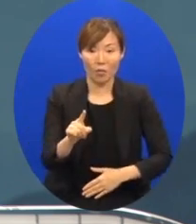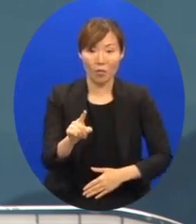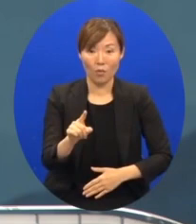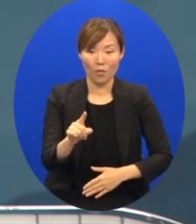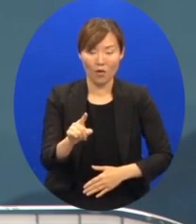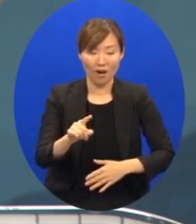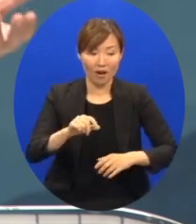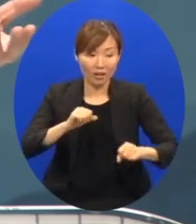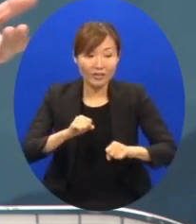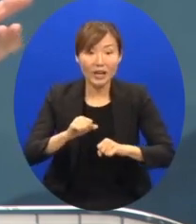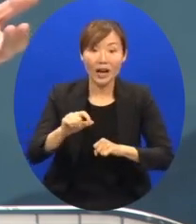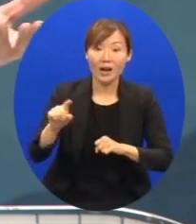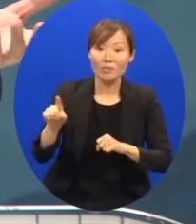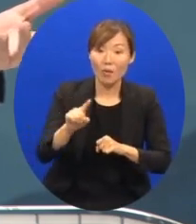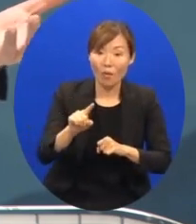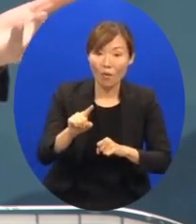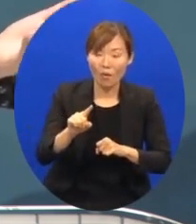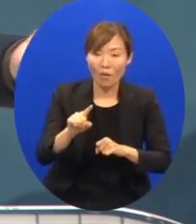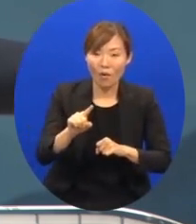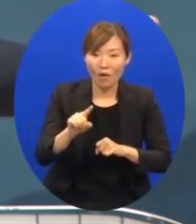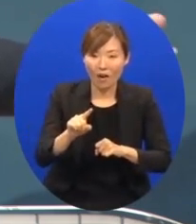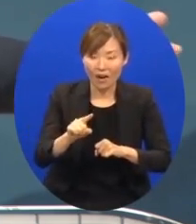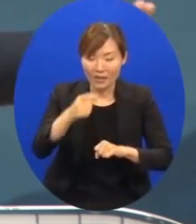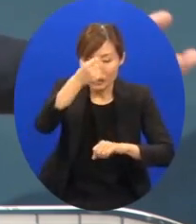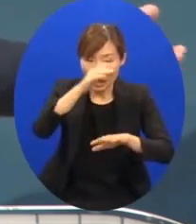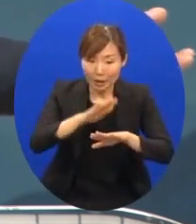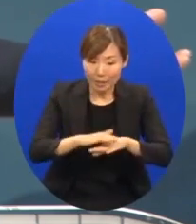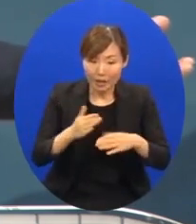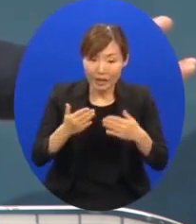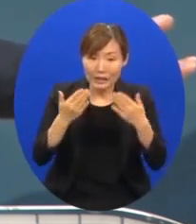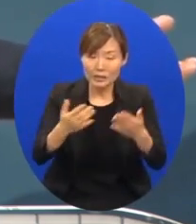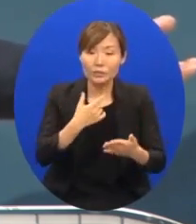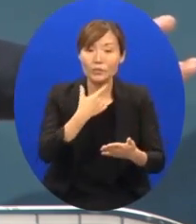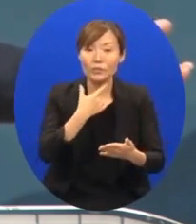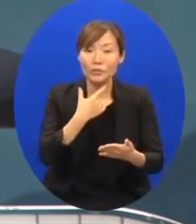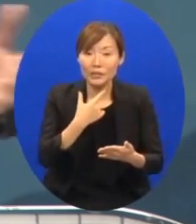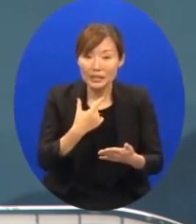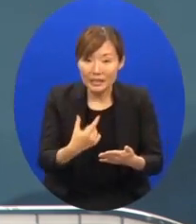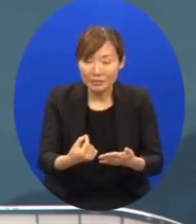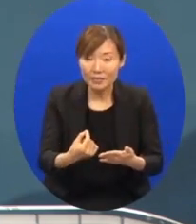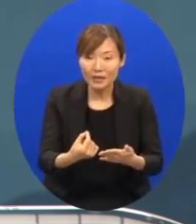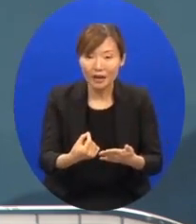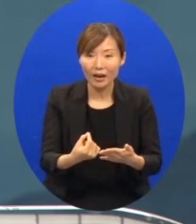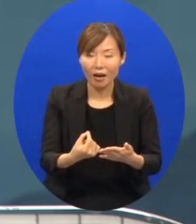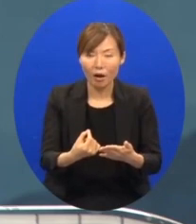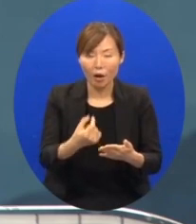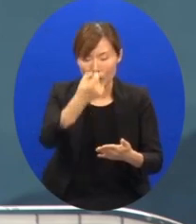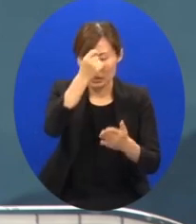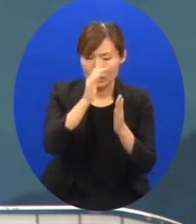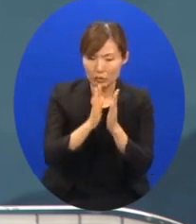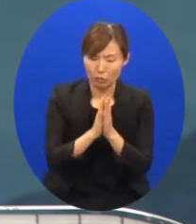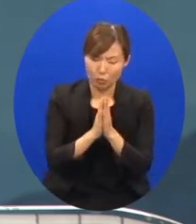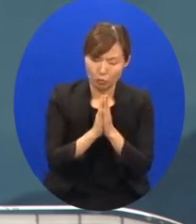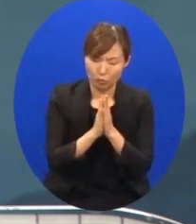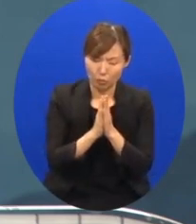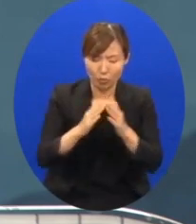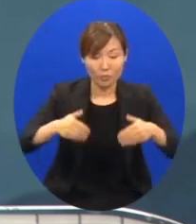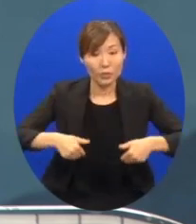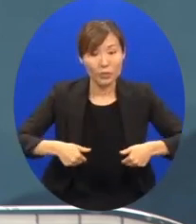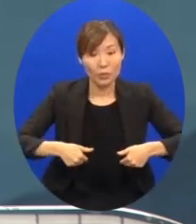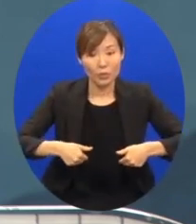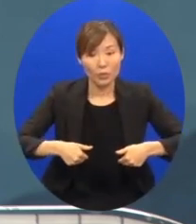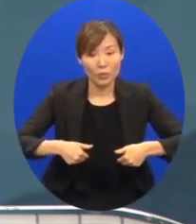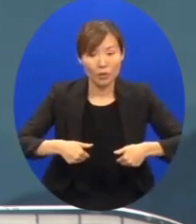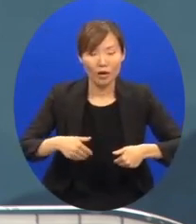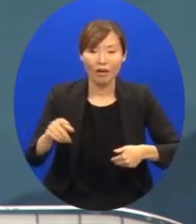필래 오늘 이 설날 명절에 예배를 드리러 이렇게 오신 것입니까 기도해야 될 텐데 무슨 역사가